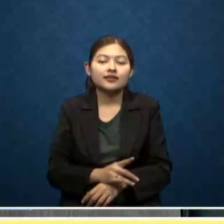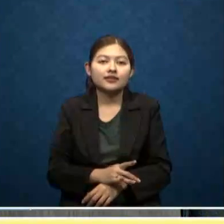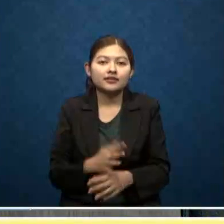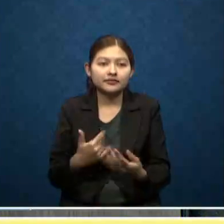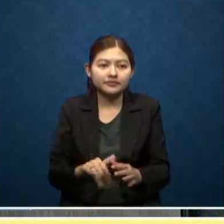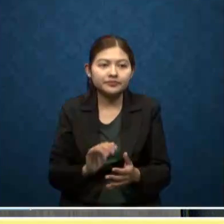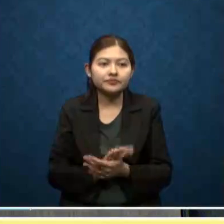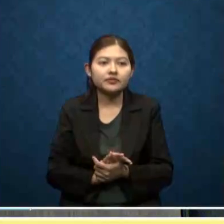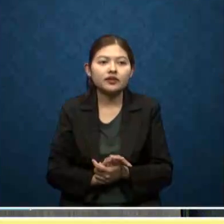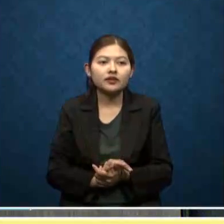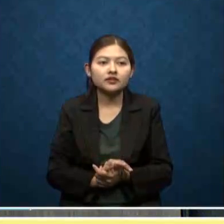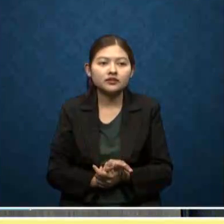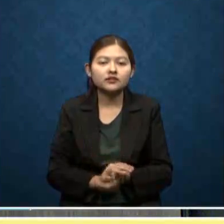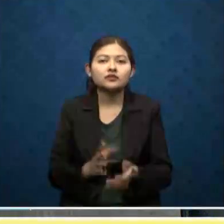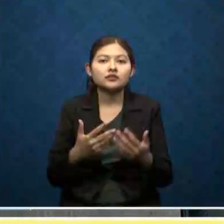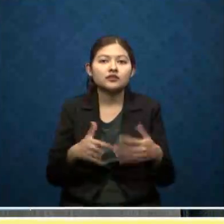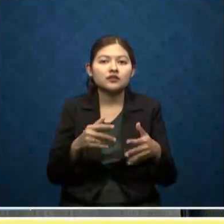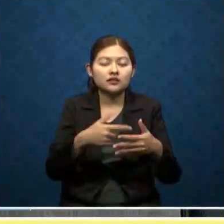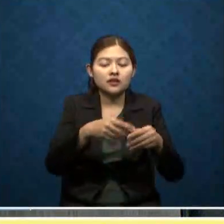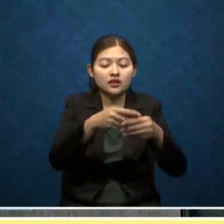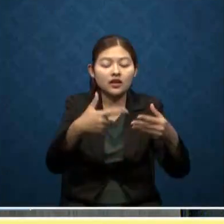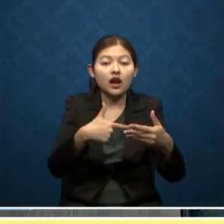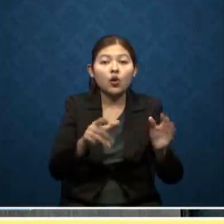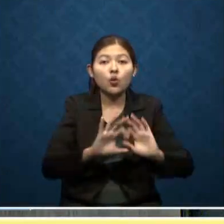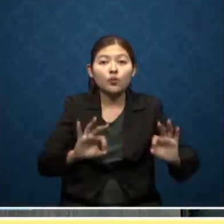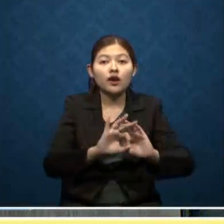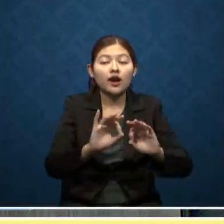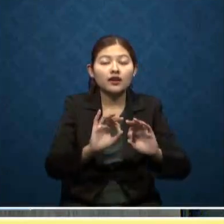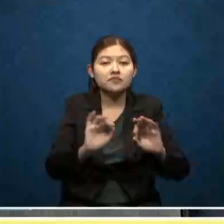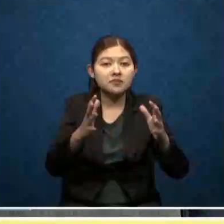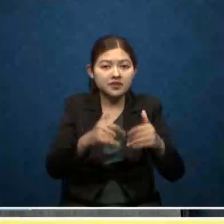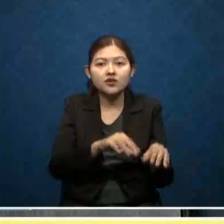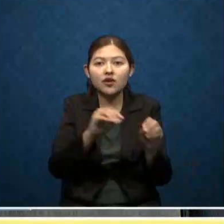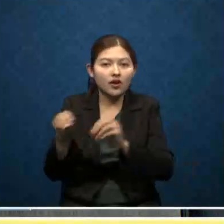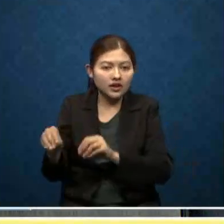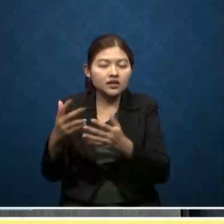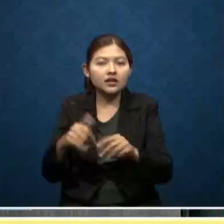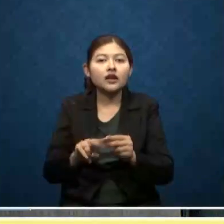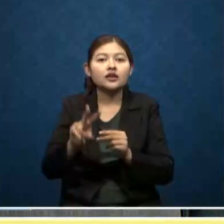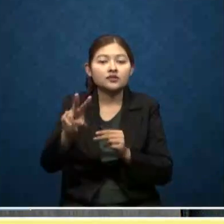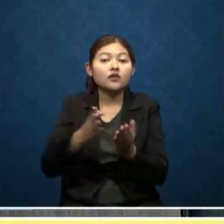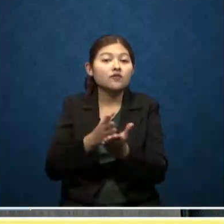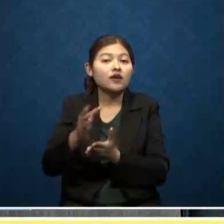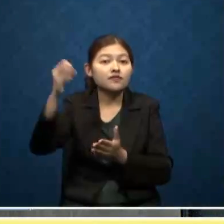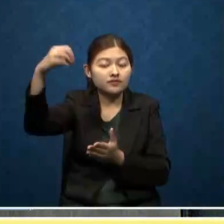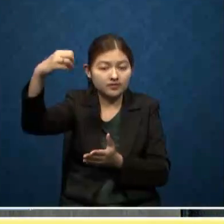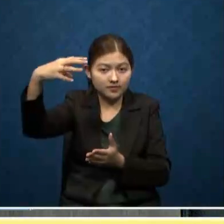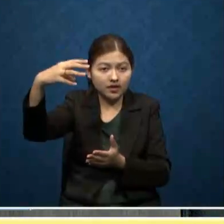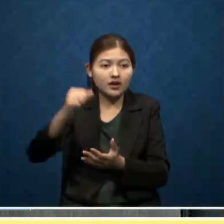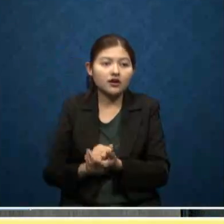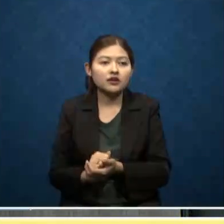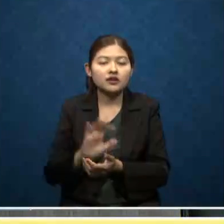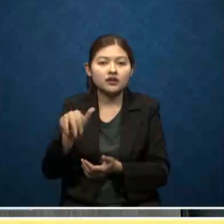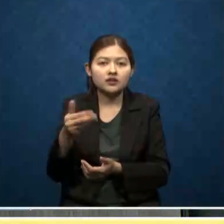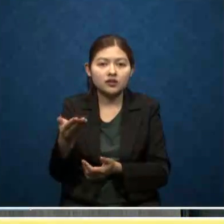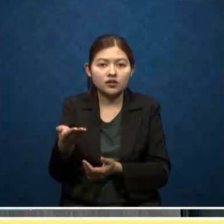ทุกภาคส่วนขอข้ามไปเลยครับเพราะว่าอันนี้ไม่ต้องอธิบายครับชัดเจนเวลาจะหมดนะครับในด้านที่ 2ด้านไฟฟ้าผมจะขอ